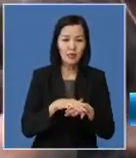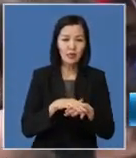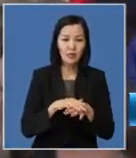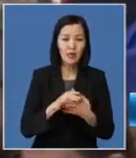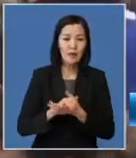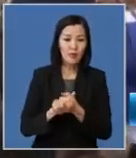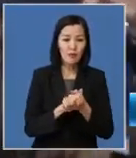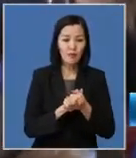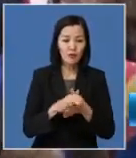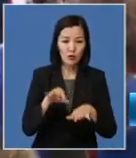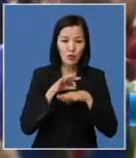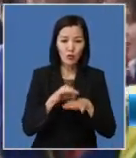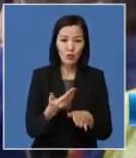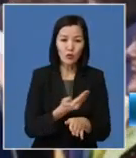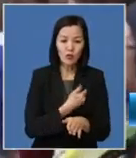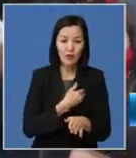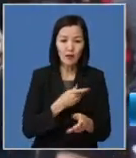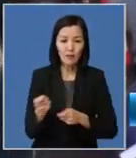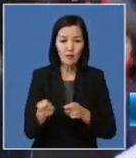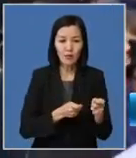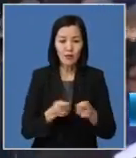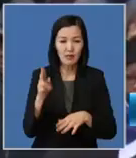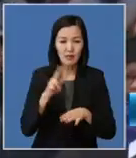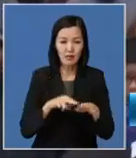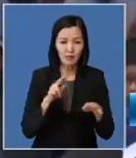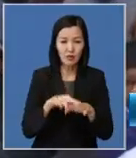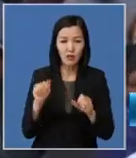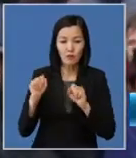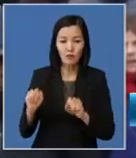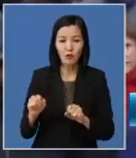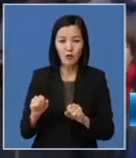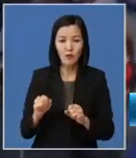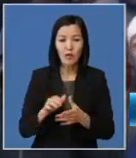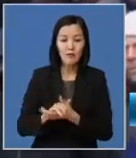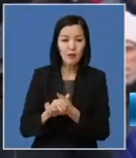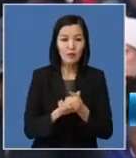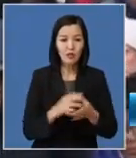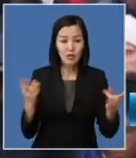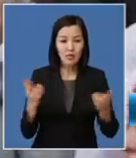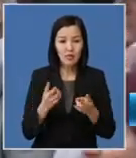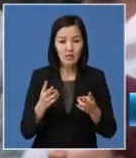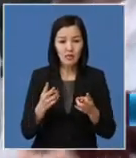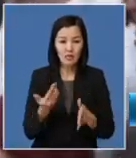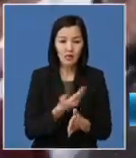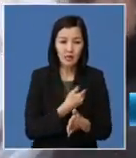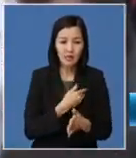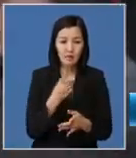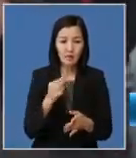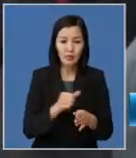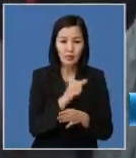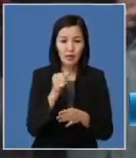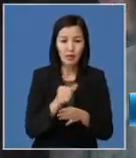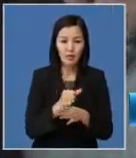талап етіп шыққан. Яғни жергілікті билікпен тәртіп сақшыларын қорғап, елге бейбітшілік керек екенін жеткізген. Олар бір сағаттан